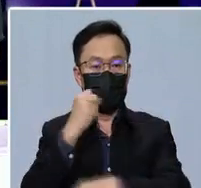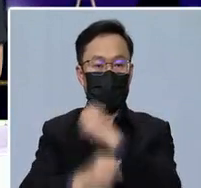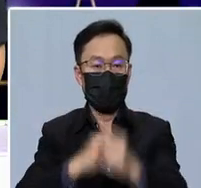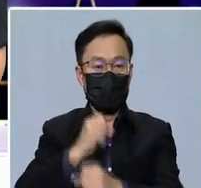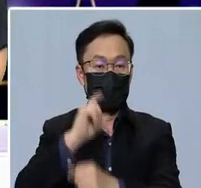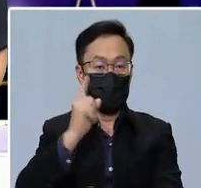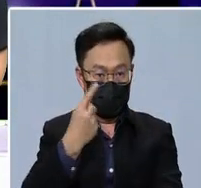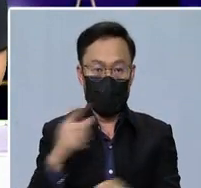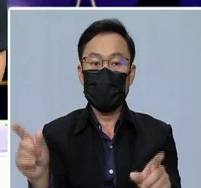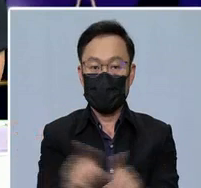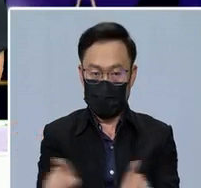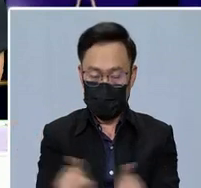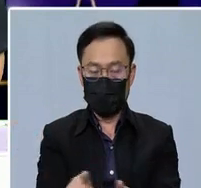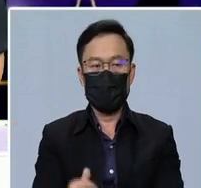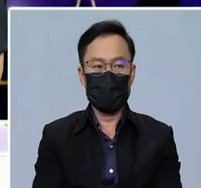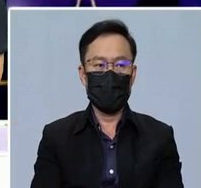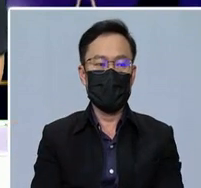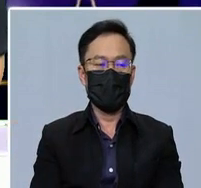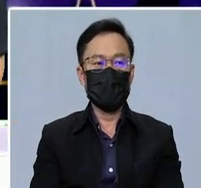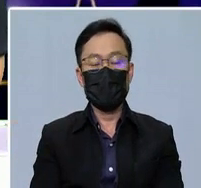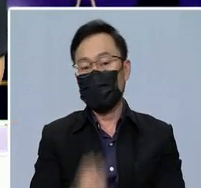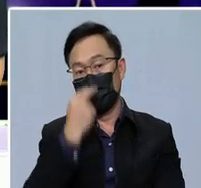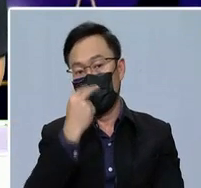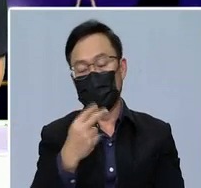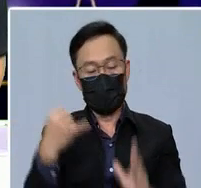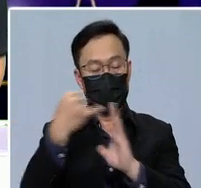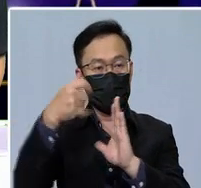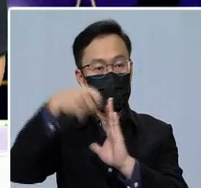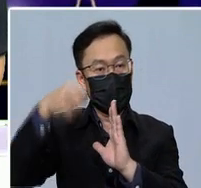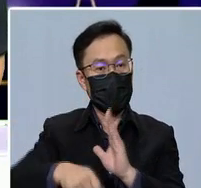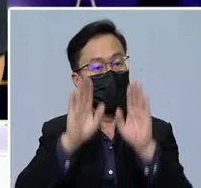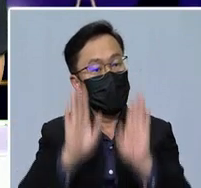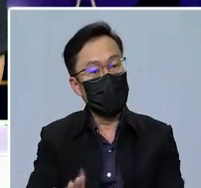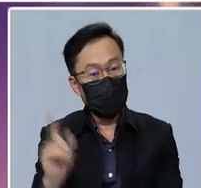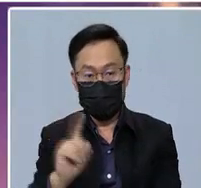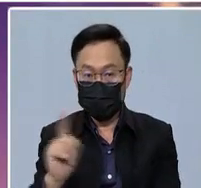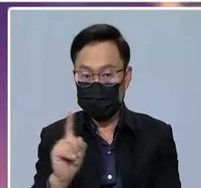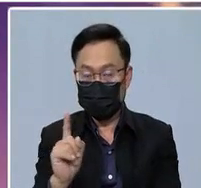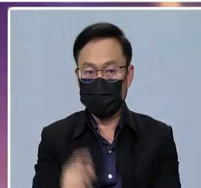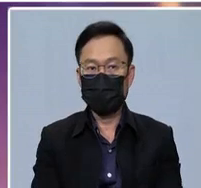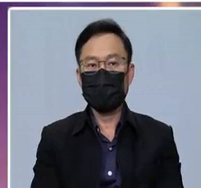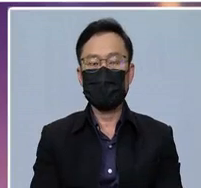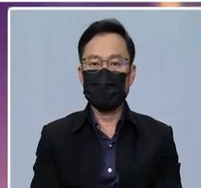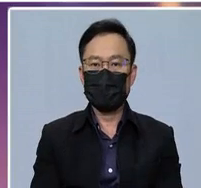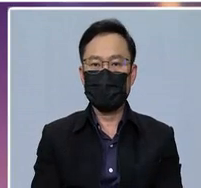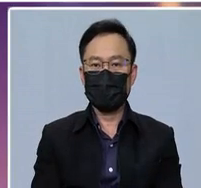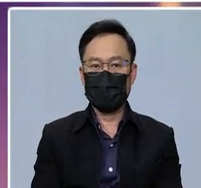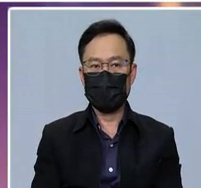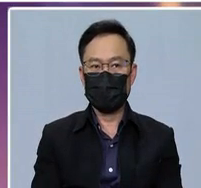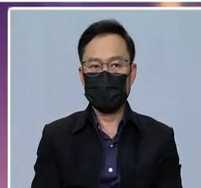Amazing Thailand Countdown นะครับ2022เราติดตามจากคุณสิทธิกรจันทสารกันนะฮะ ขอขวัญวันปีใหม่เด้อโย